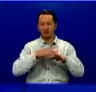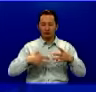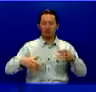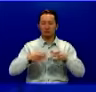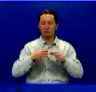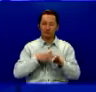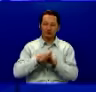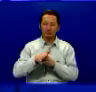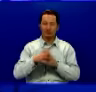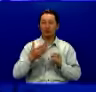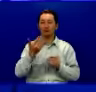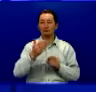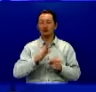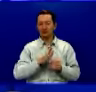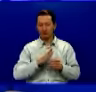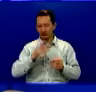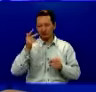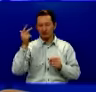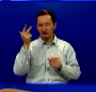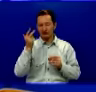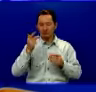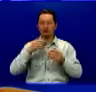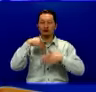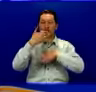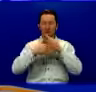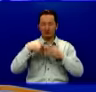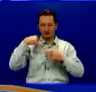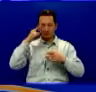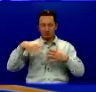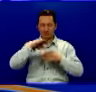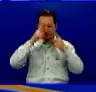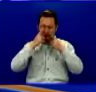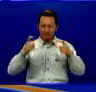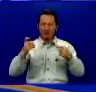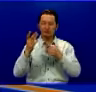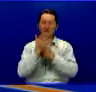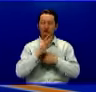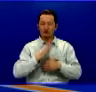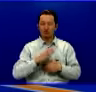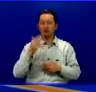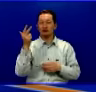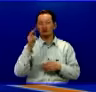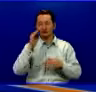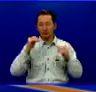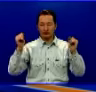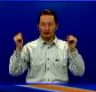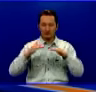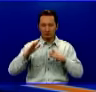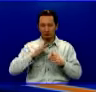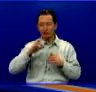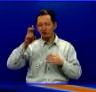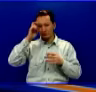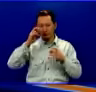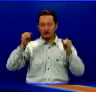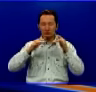биылғы жолдауыңызды Қазақстан халқына, сондай ақ 3-ші ақпанда өткен үкіметтің